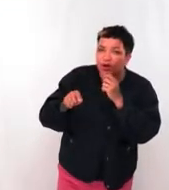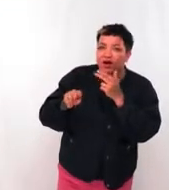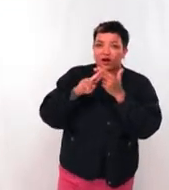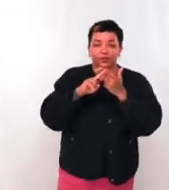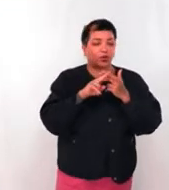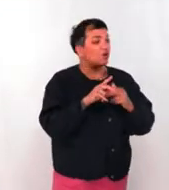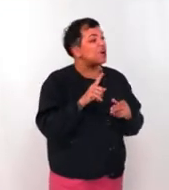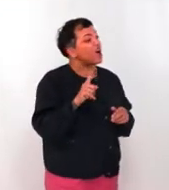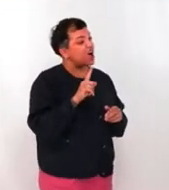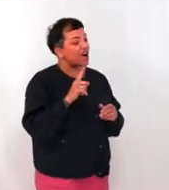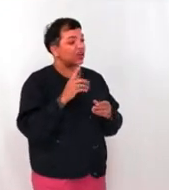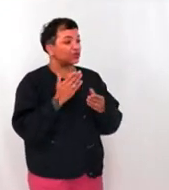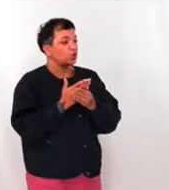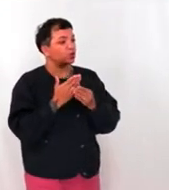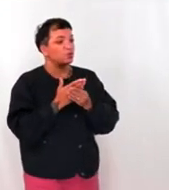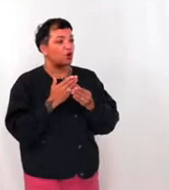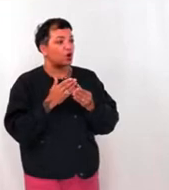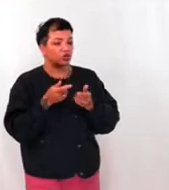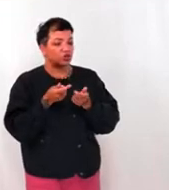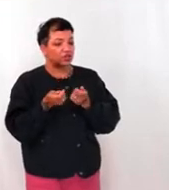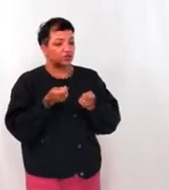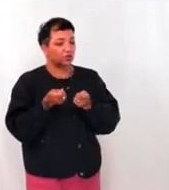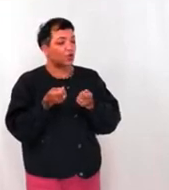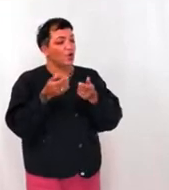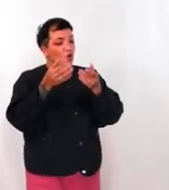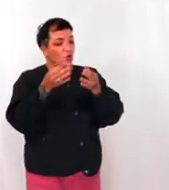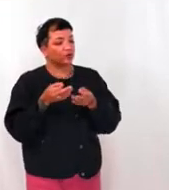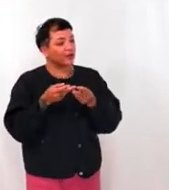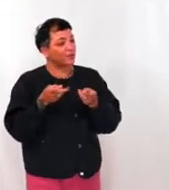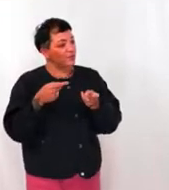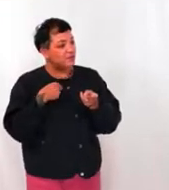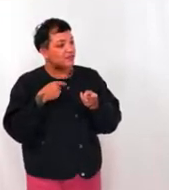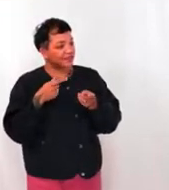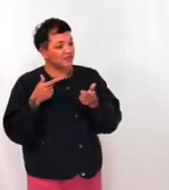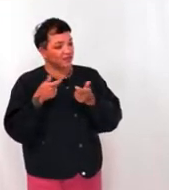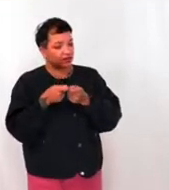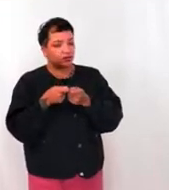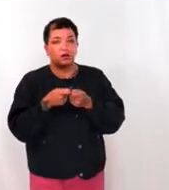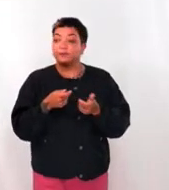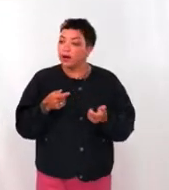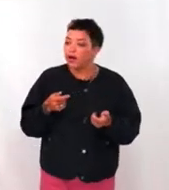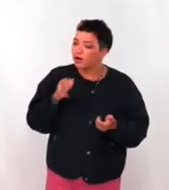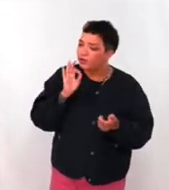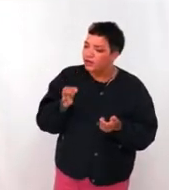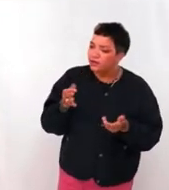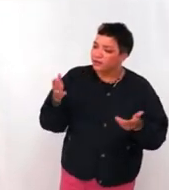du comptable public. Mais bien heureux. Enfin, au-delà de savoir s'il y a une